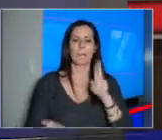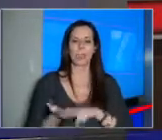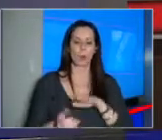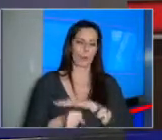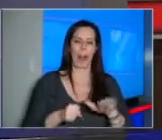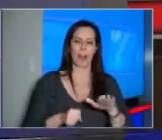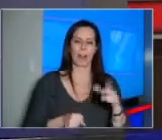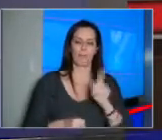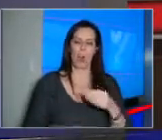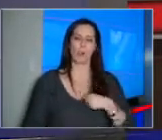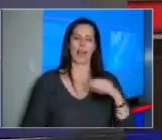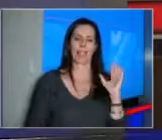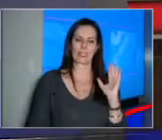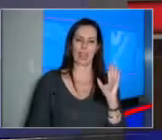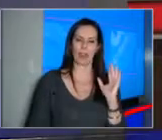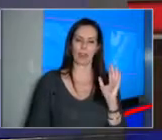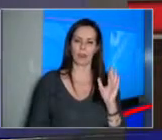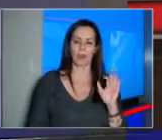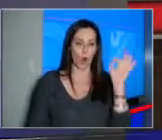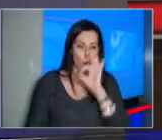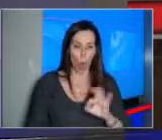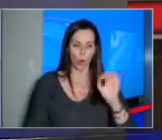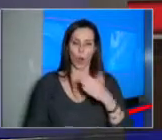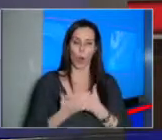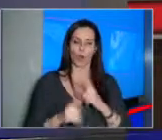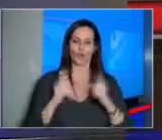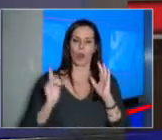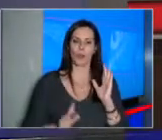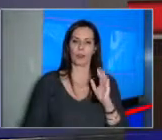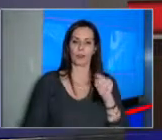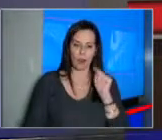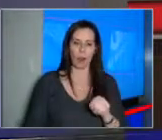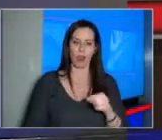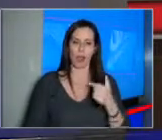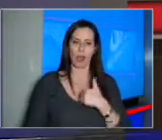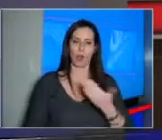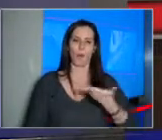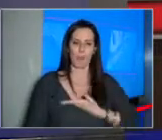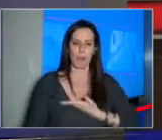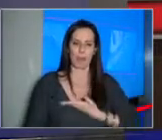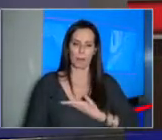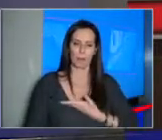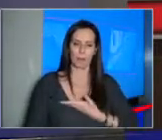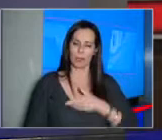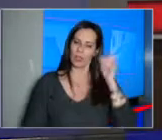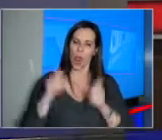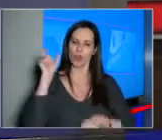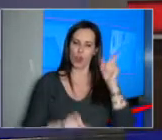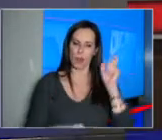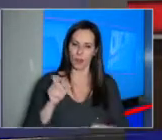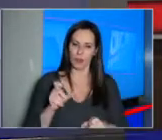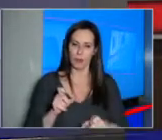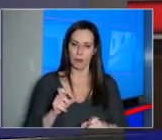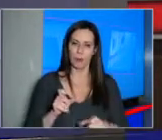מלאה ולא בחסד של איש. כל עוד לא הוכח אחרת. כך אנחנו מקבלים את התושבים, את הפונים,